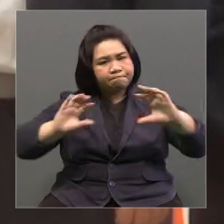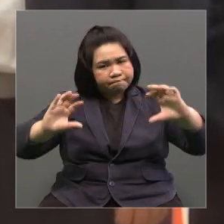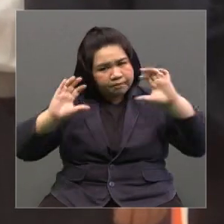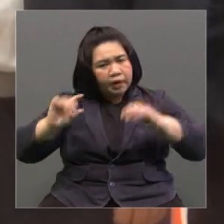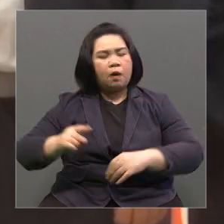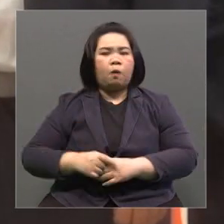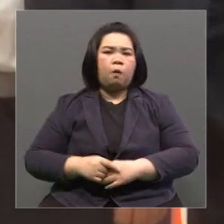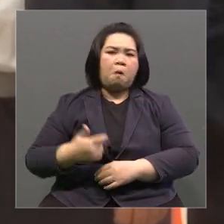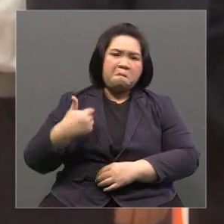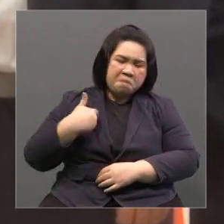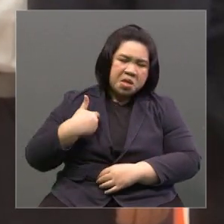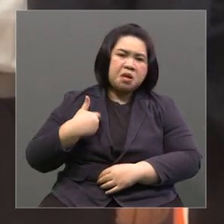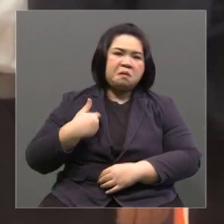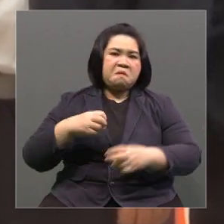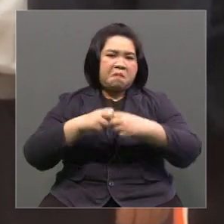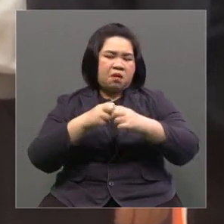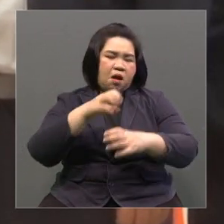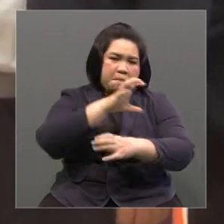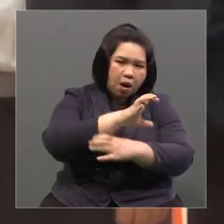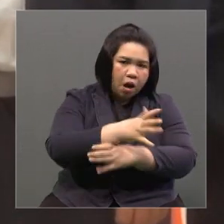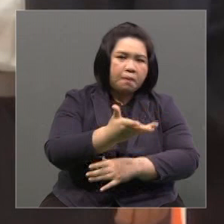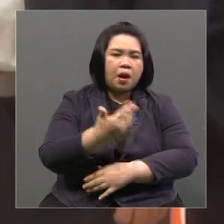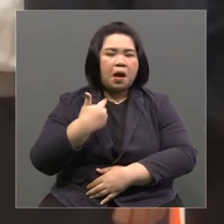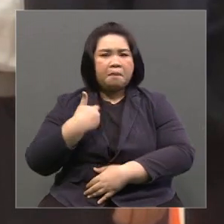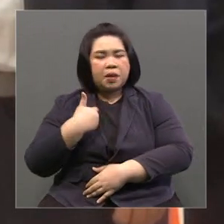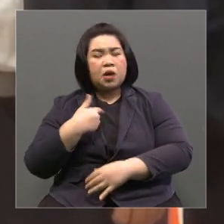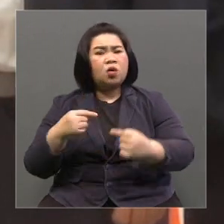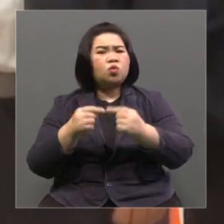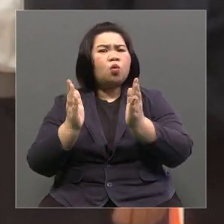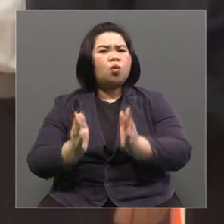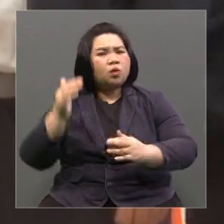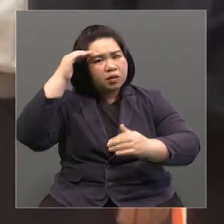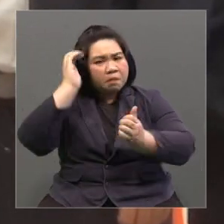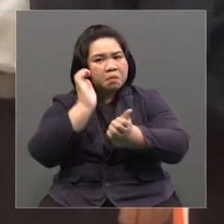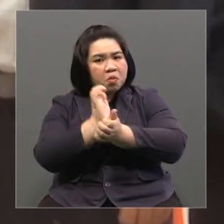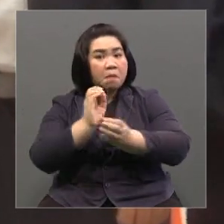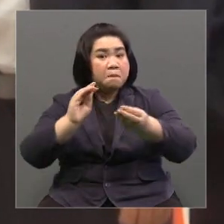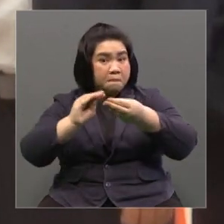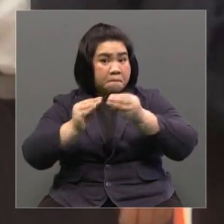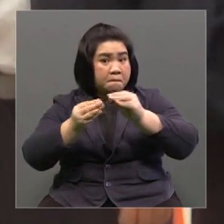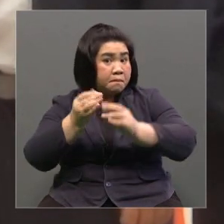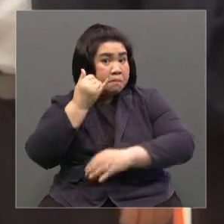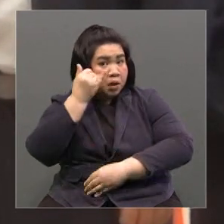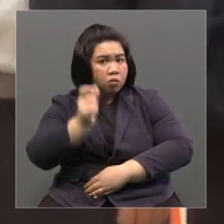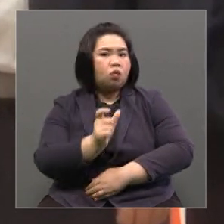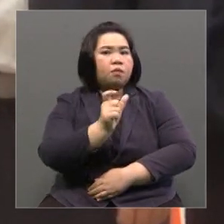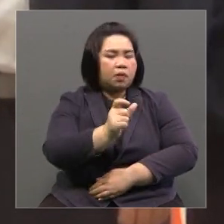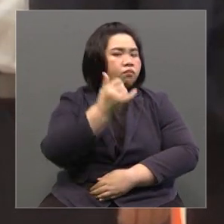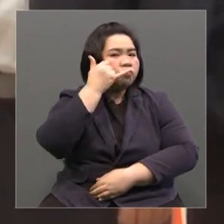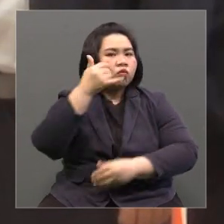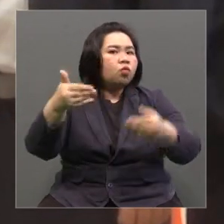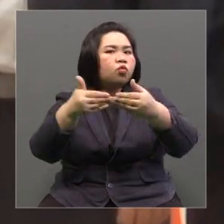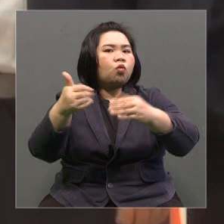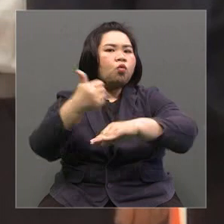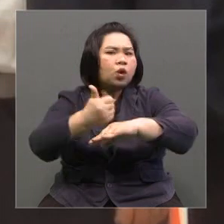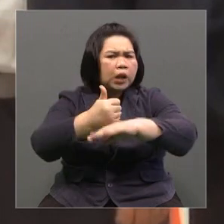กดดันเราไม่ได้ก็จะมีเจ้าหน้าที่ระดับล่างนะครับมาให้เบอร์โทรศัพท์แล้วก็ให้ไปเคลียร์กับเจ้าน